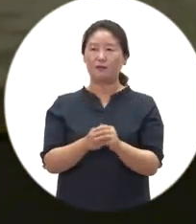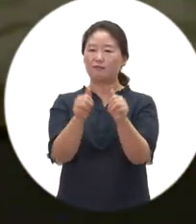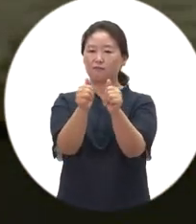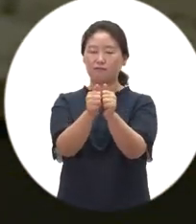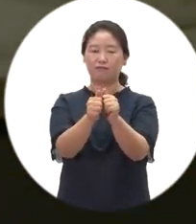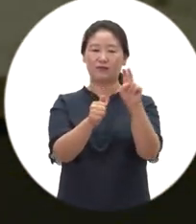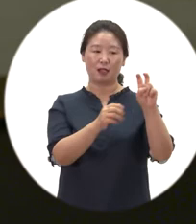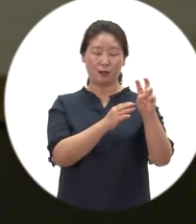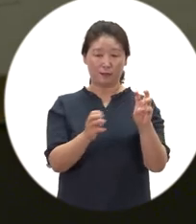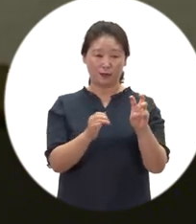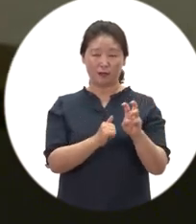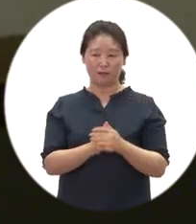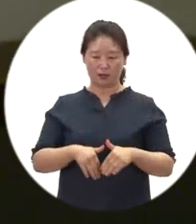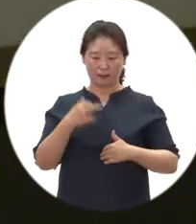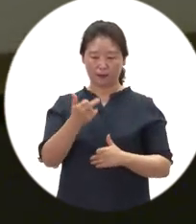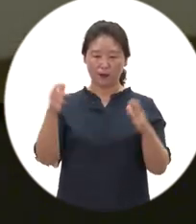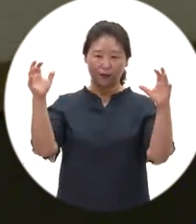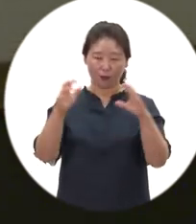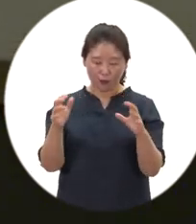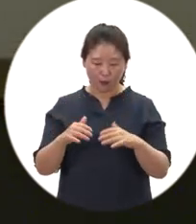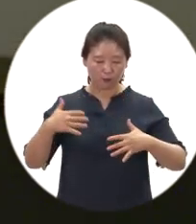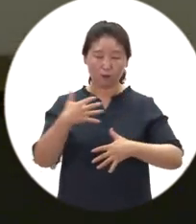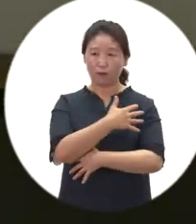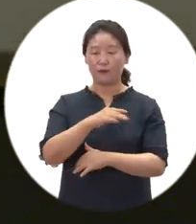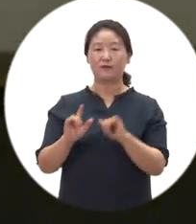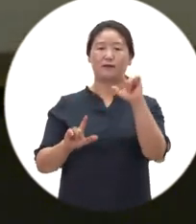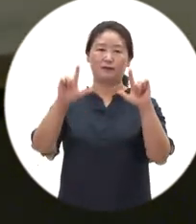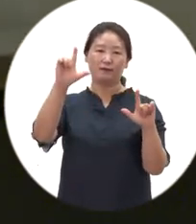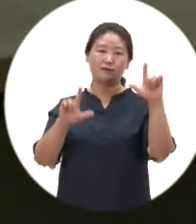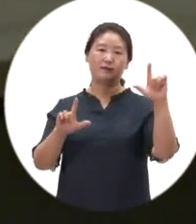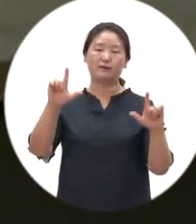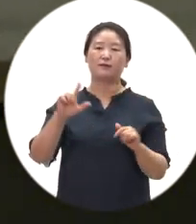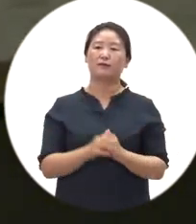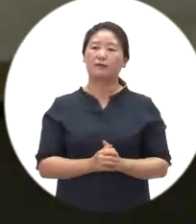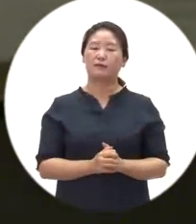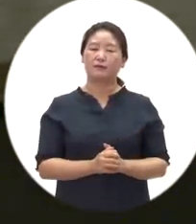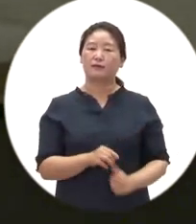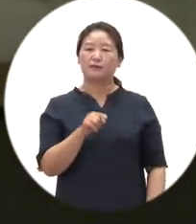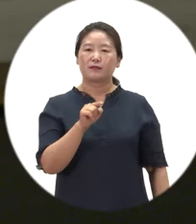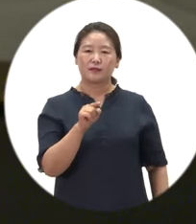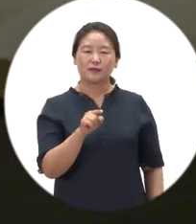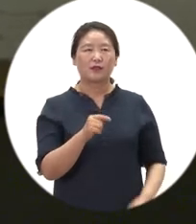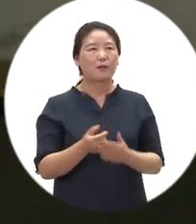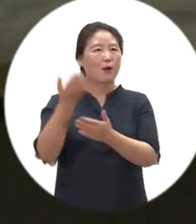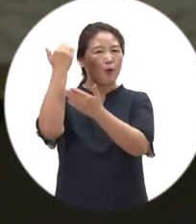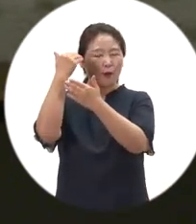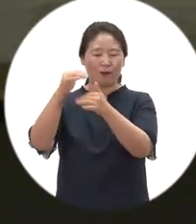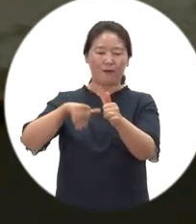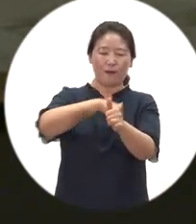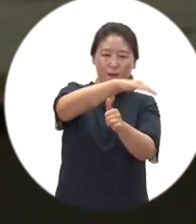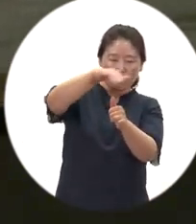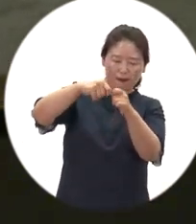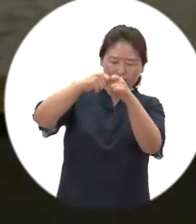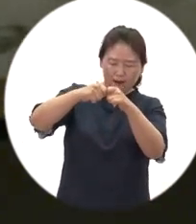중인 30여 명이 남산자락에 모여 수계하는 의식을 그린 그림입니다. 이 그림은 당시 현장의